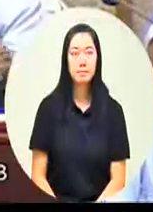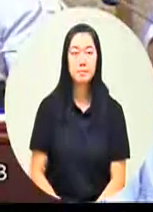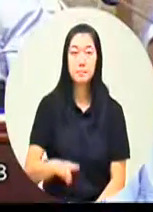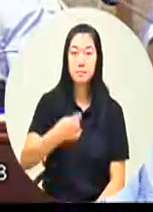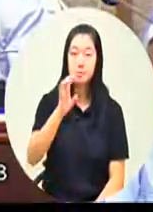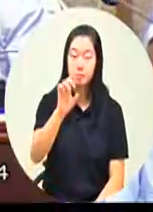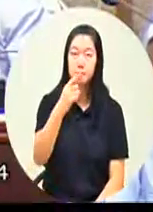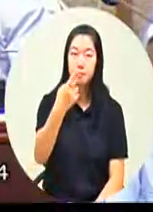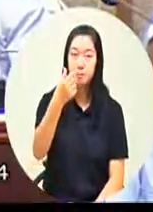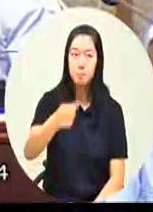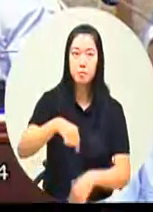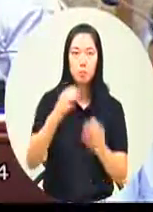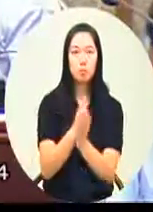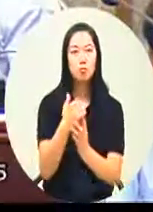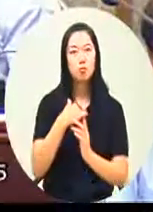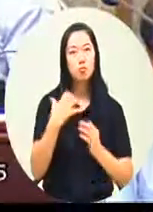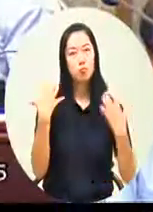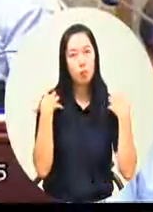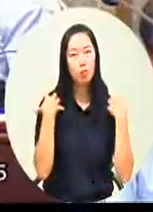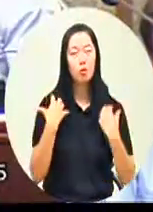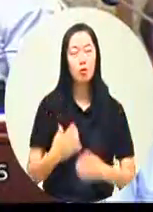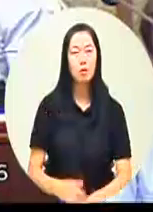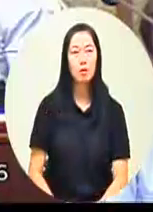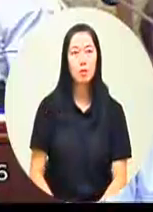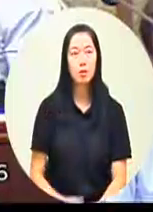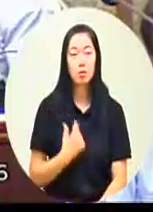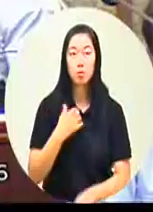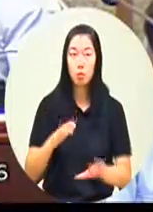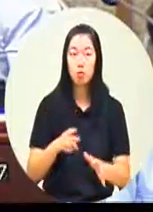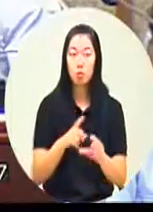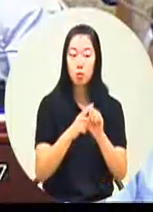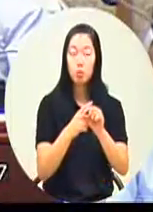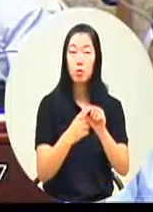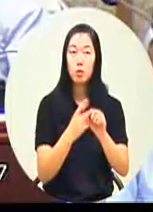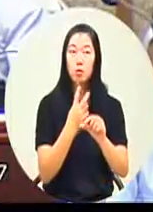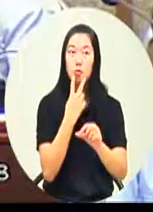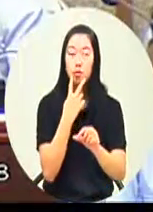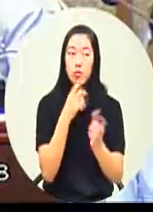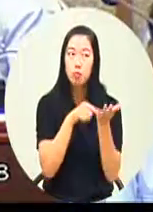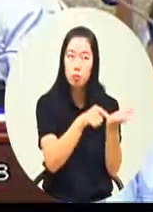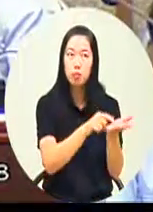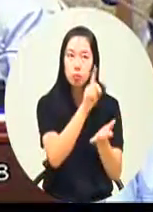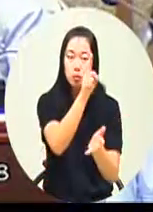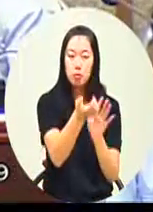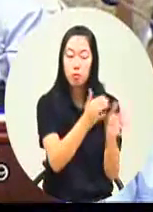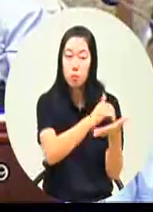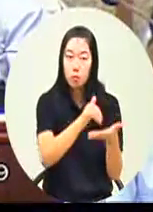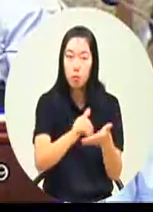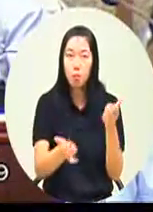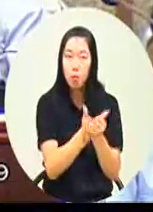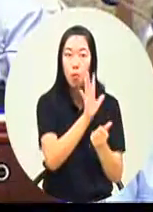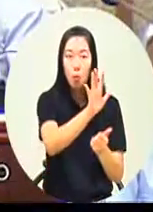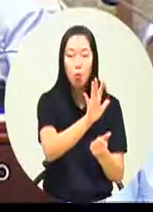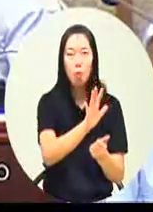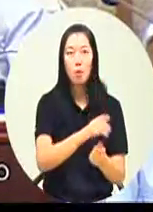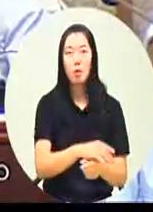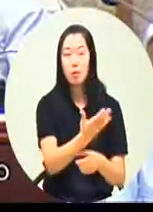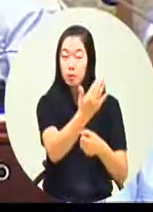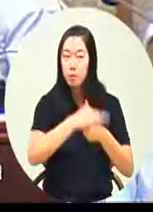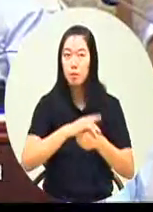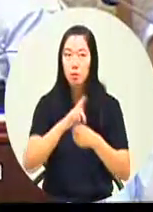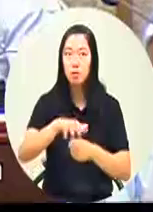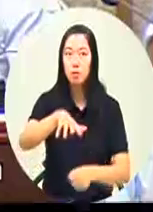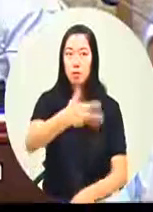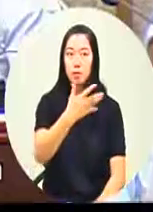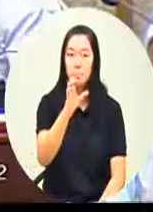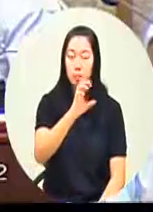底，咱总爱咱出。啊，所以我们现在正在，我们已经跟中央争取哈、哦，争取到一笔预算，就是引出迄个